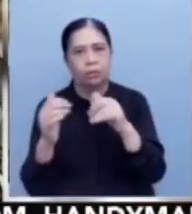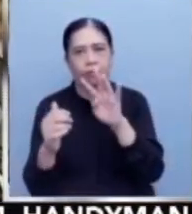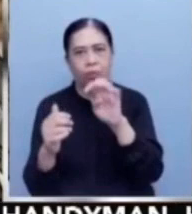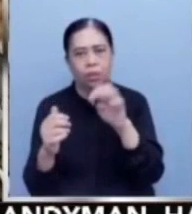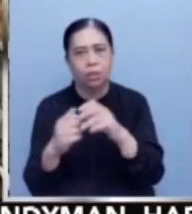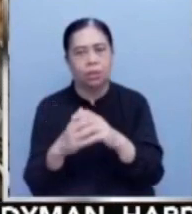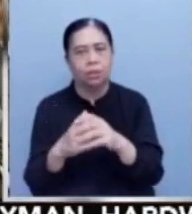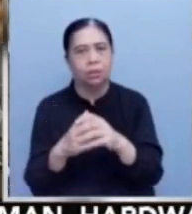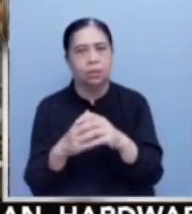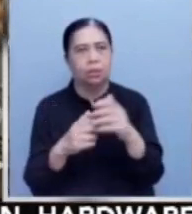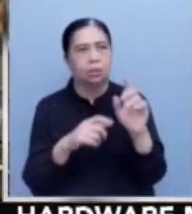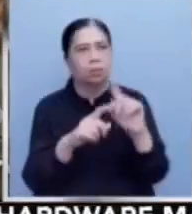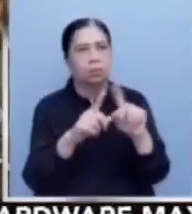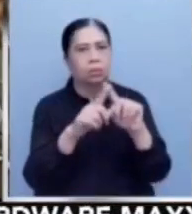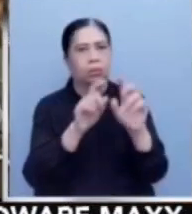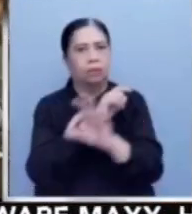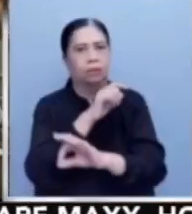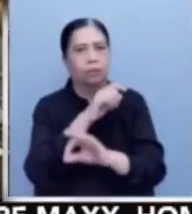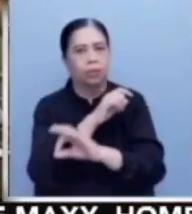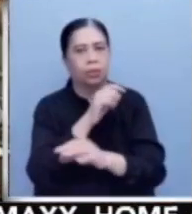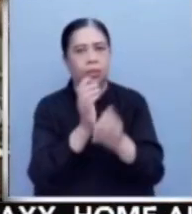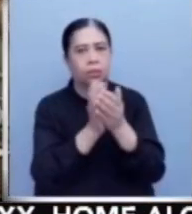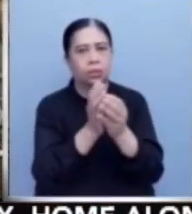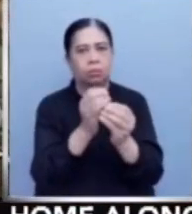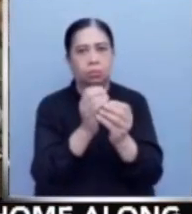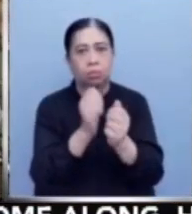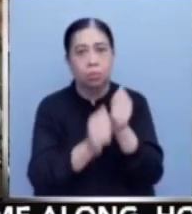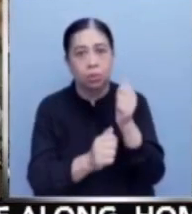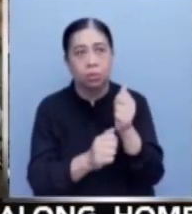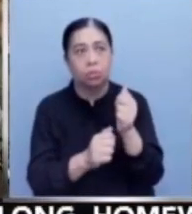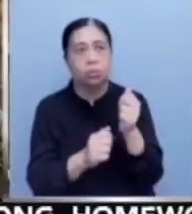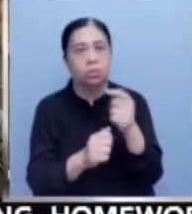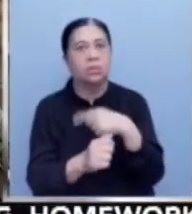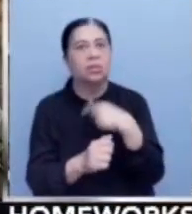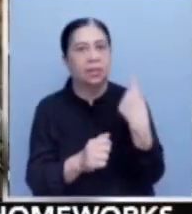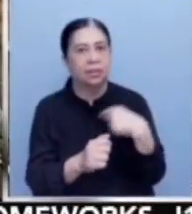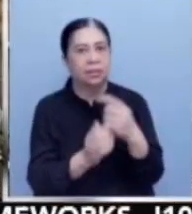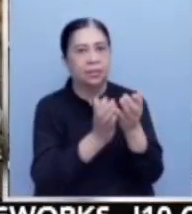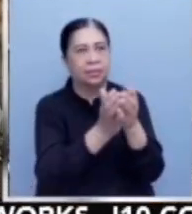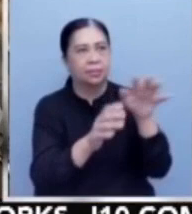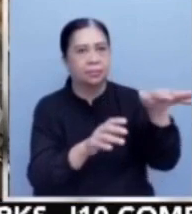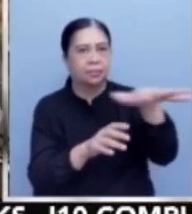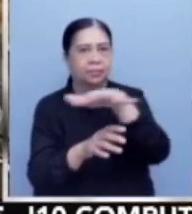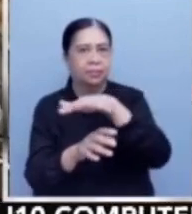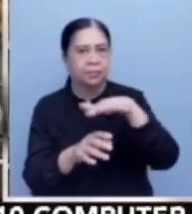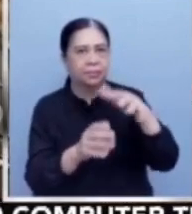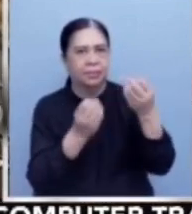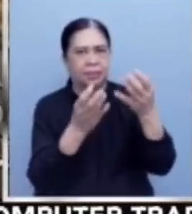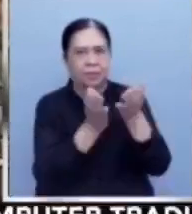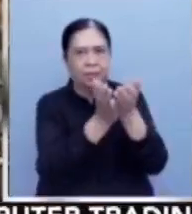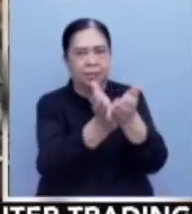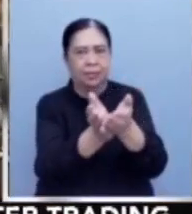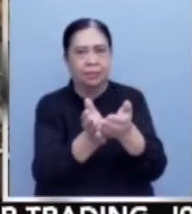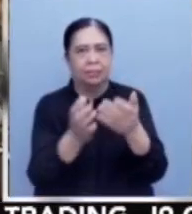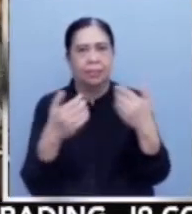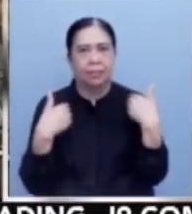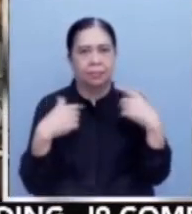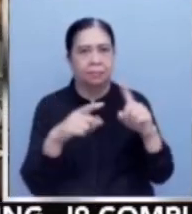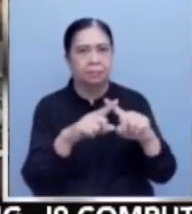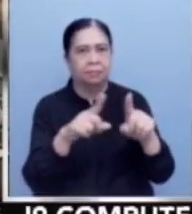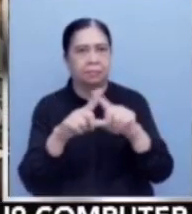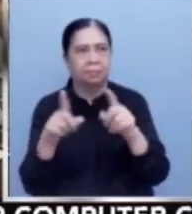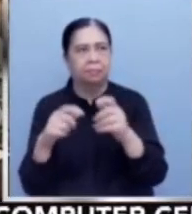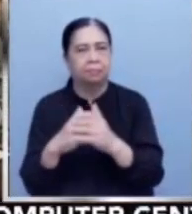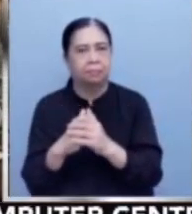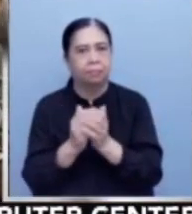ships, no? At karamihan nito mga Chinese ships, no? Of course, meron pang ibang mga barko